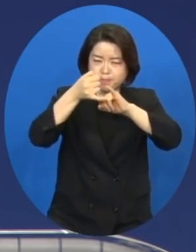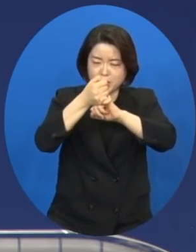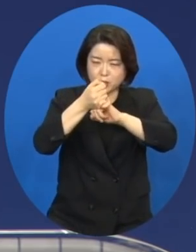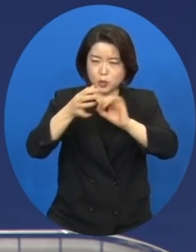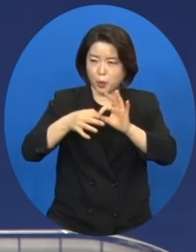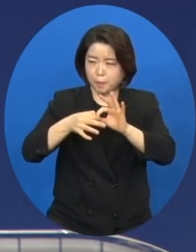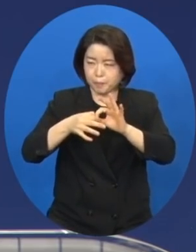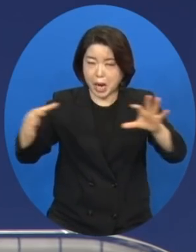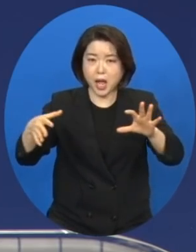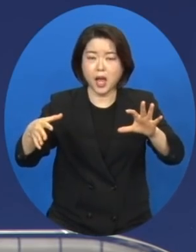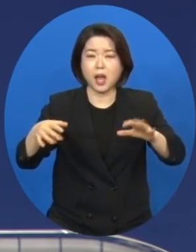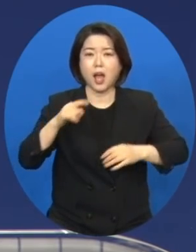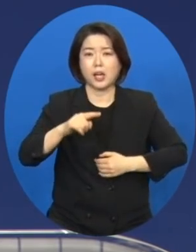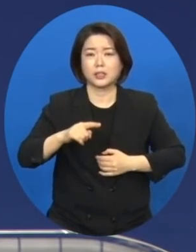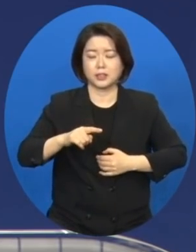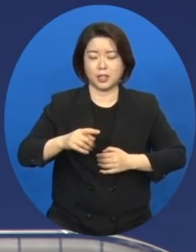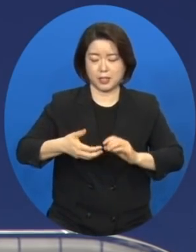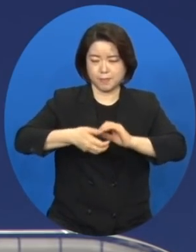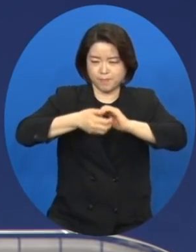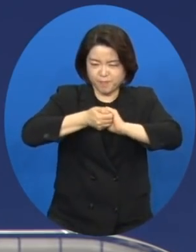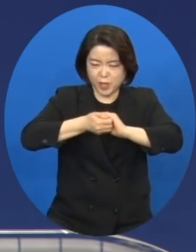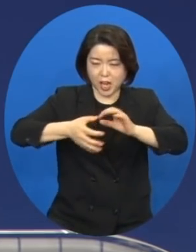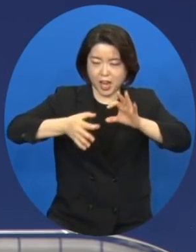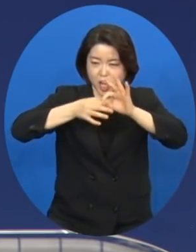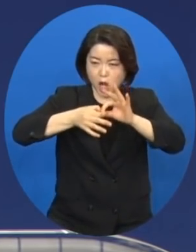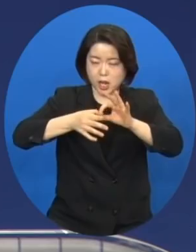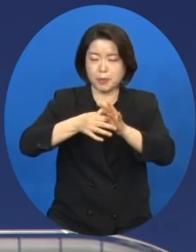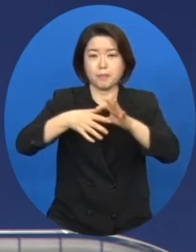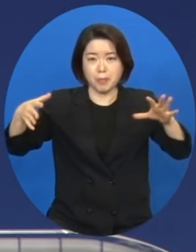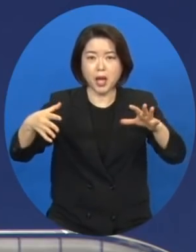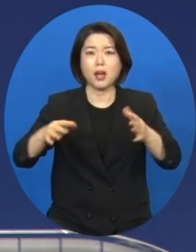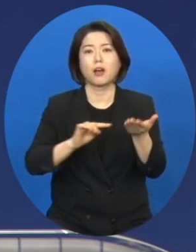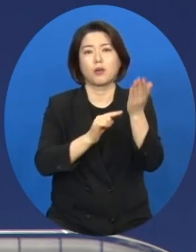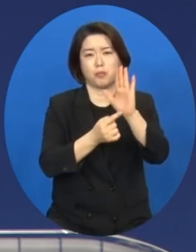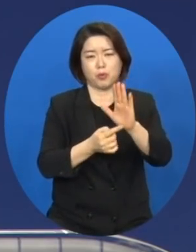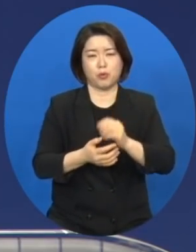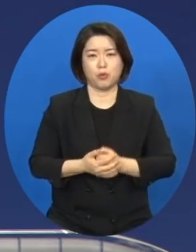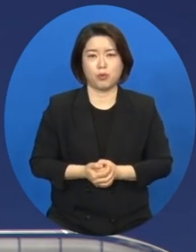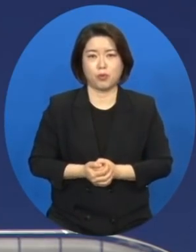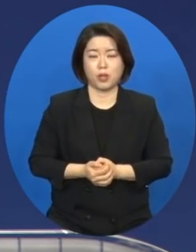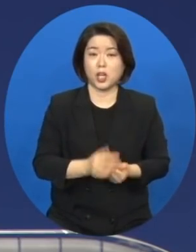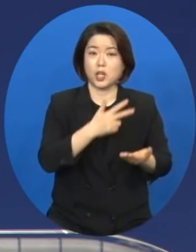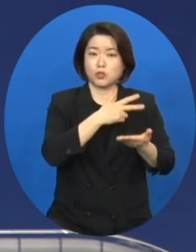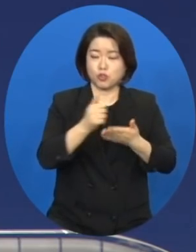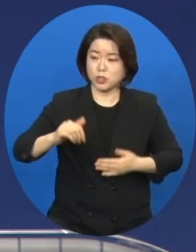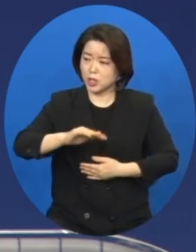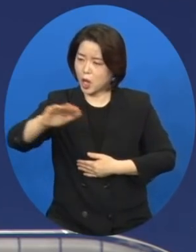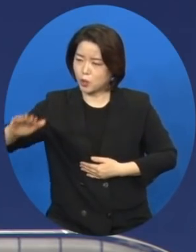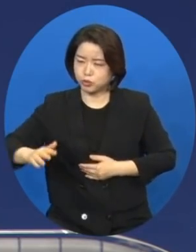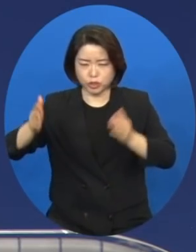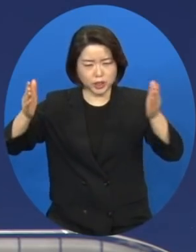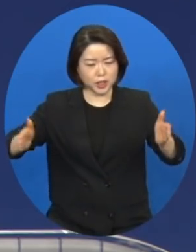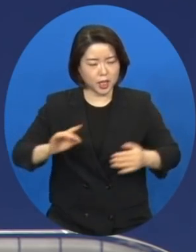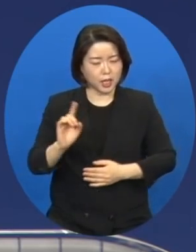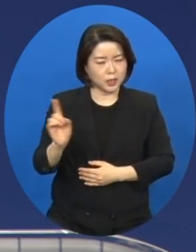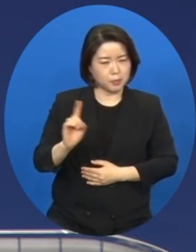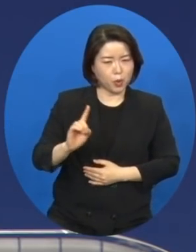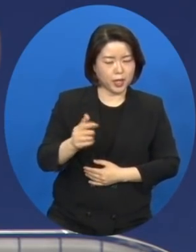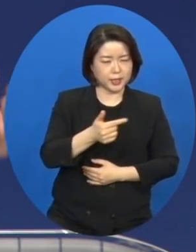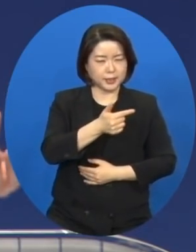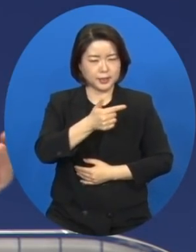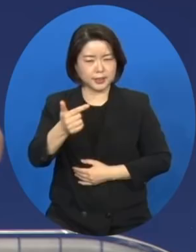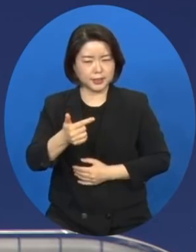기쁨이 사라지게 되었다라는 것을 보여주는 거예요. 주님과 우리 사이에 뭔가 지금